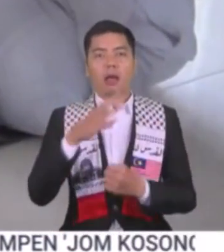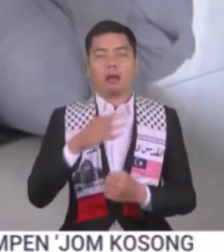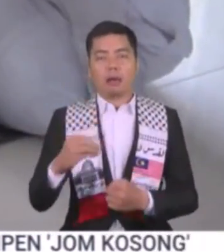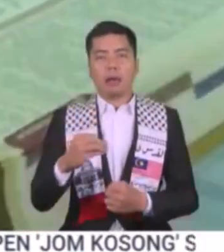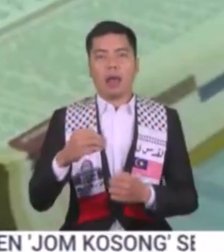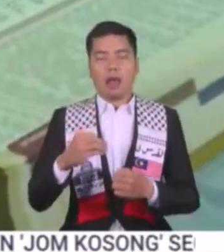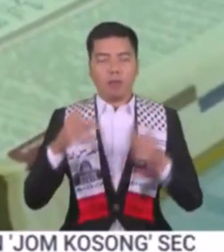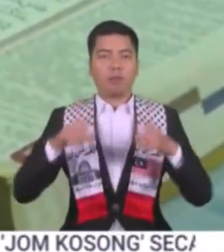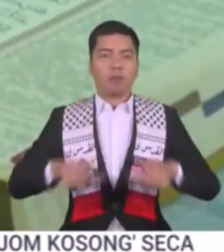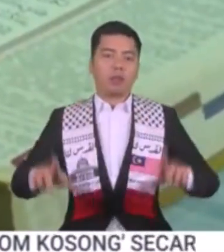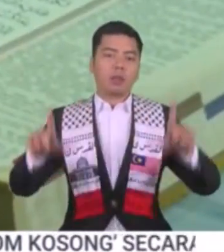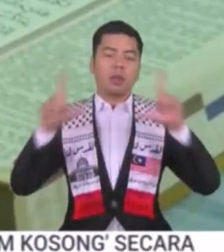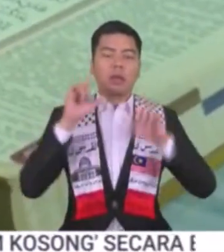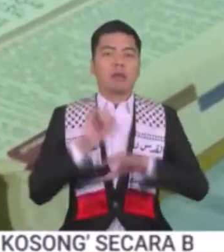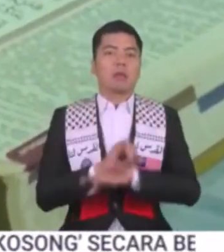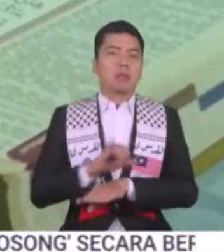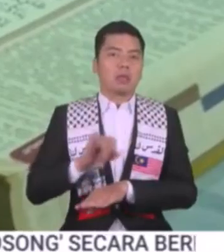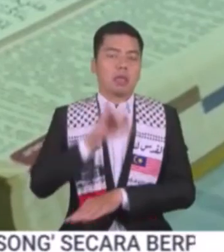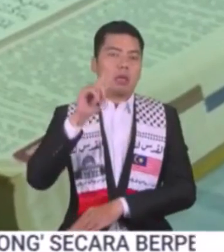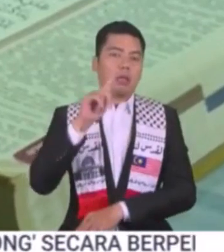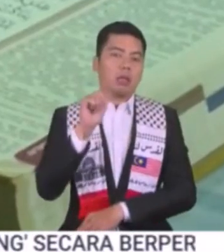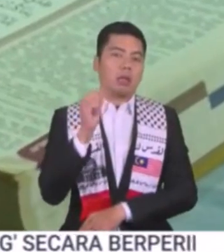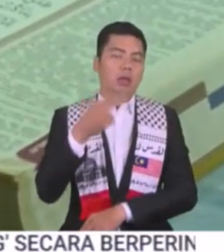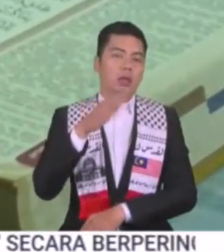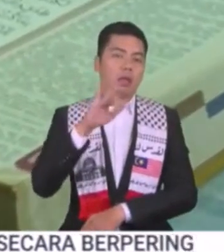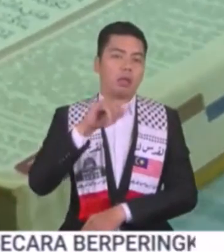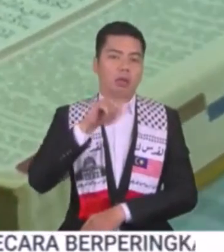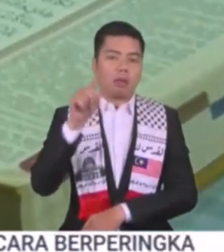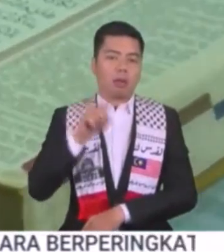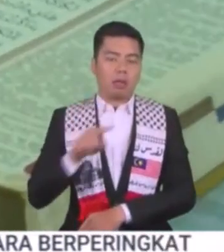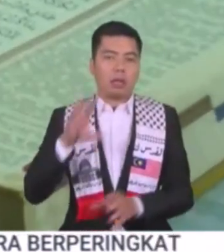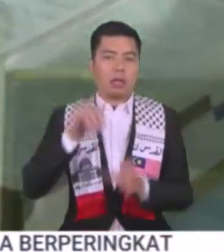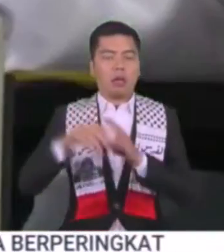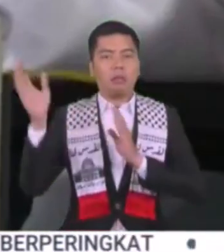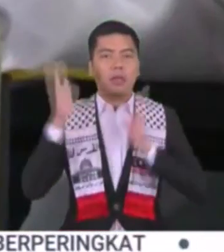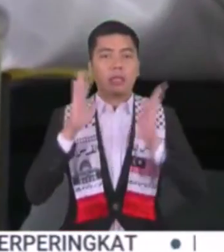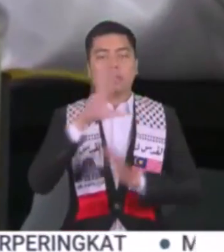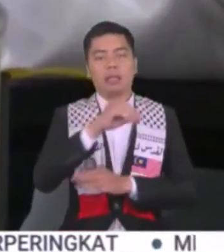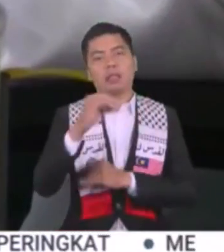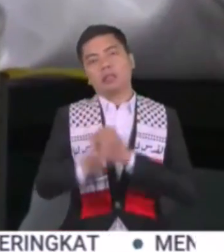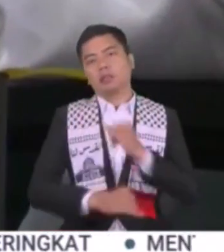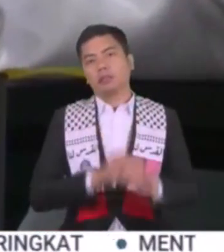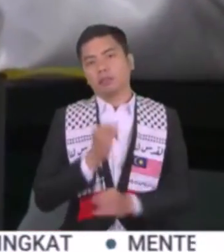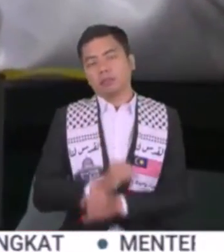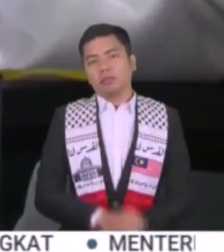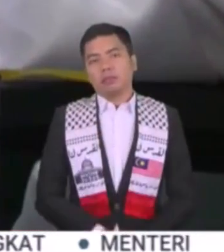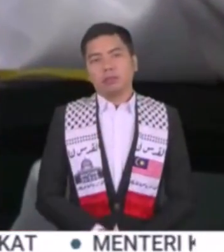memartabatkan seluruh institusi tahfiz kepersada negara dan antarabangsa.